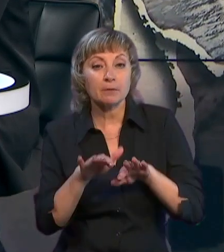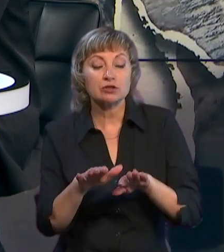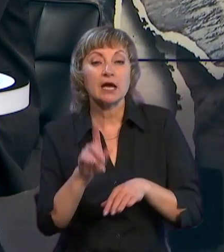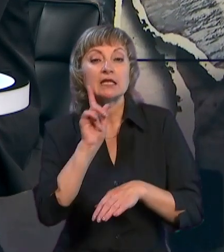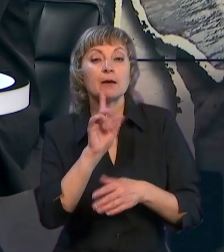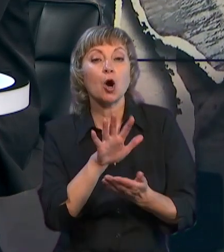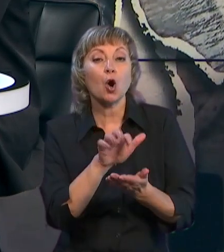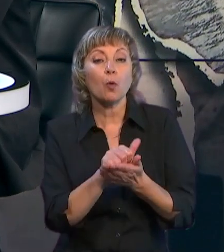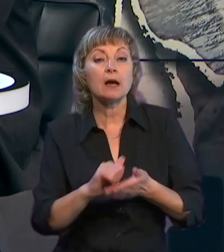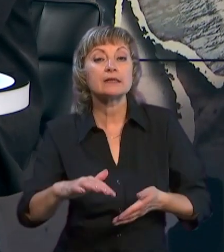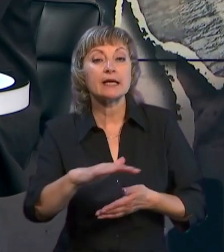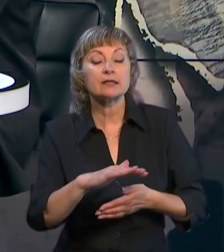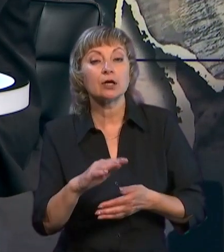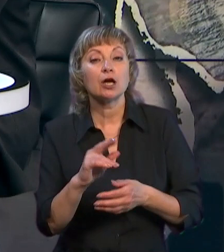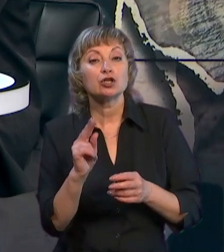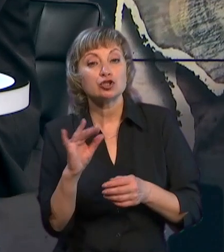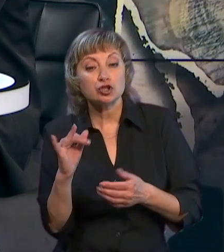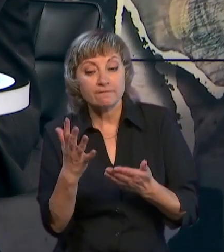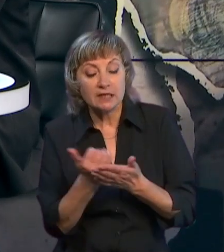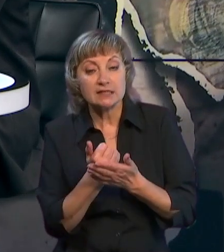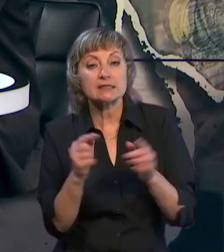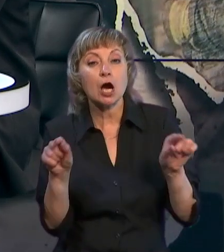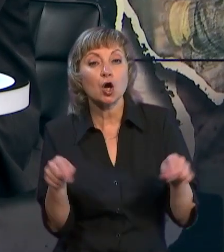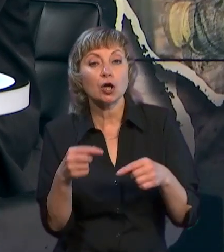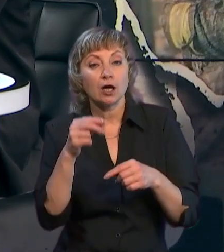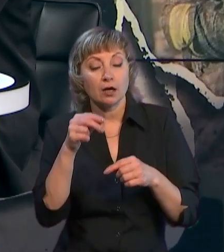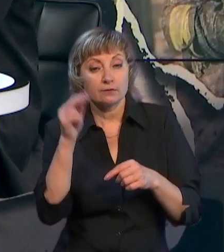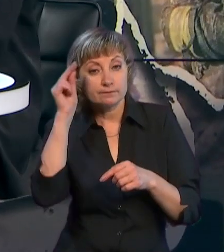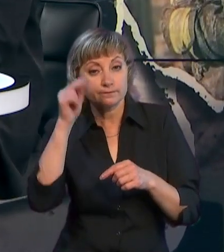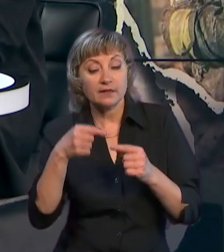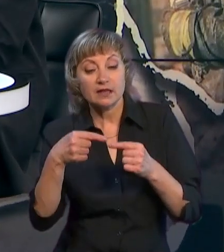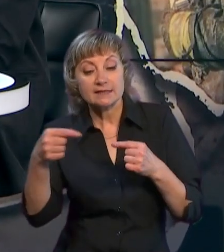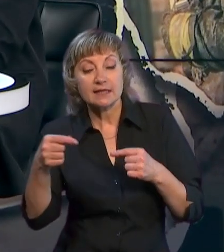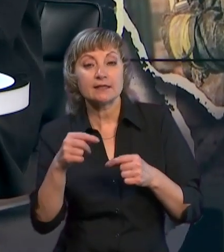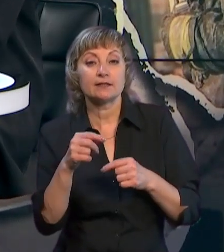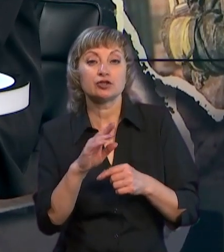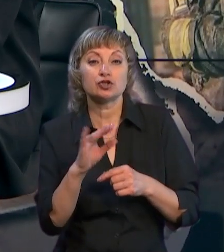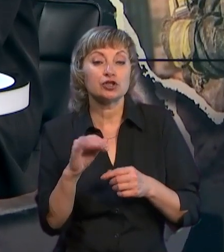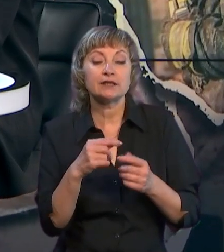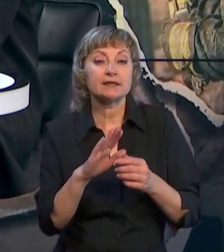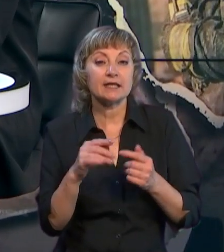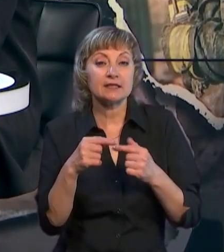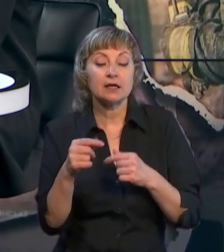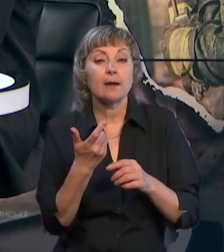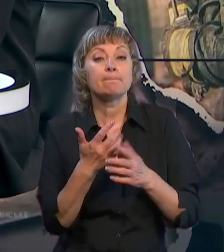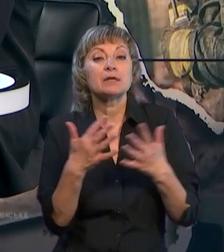тимчасово окупованих територіях. Чи вдасться якось його організувати дистанційно, не дистанційно, взагалі якось? Чи йде про це мова? Більше